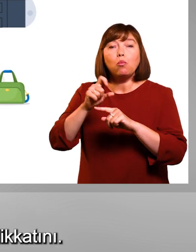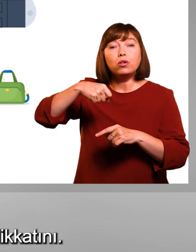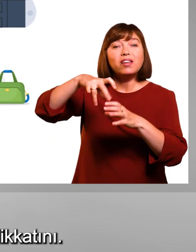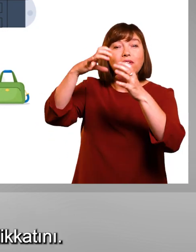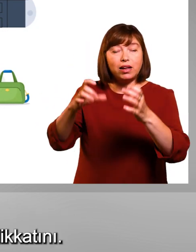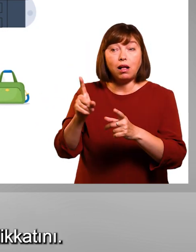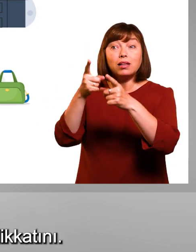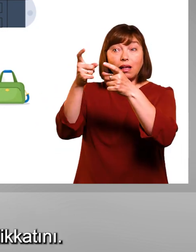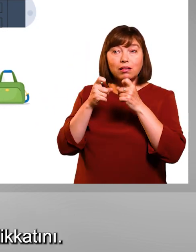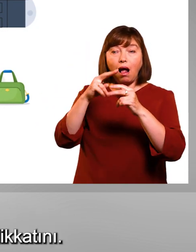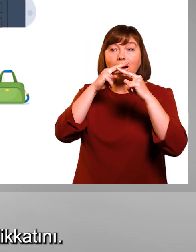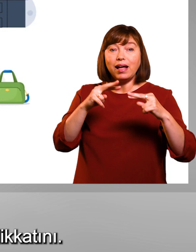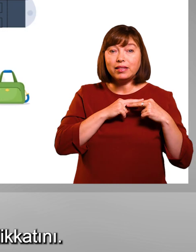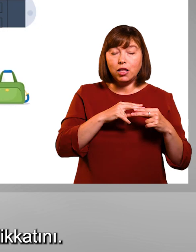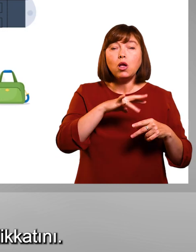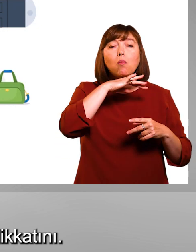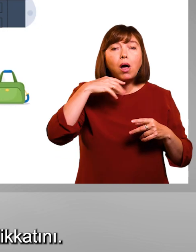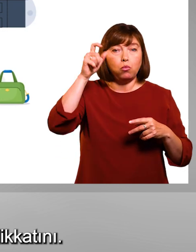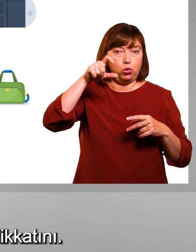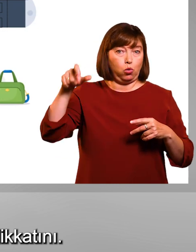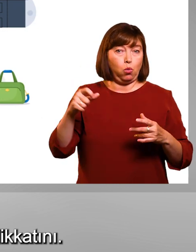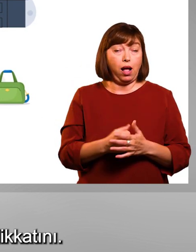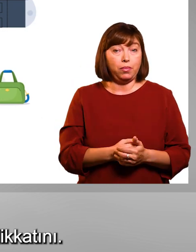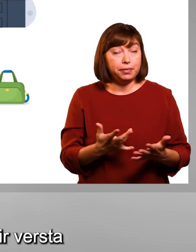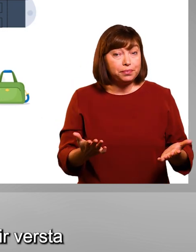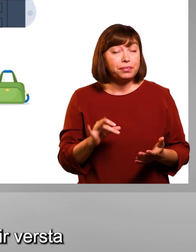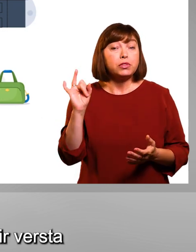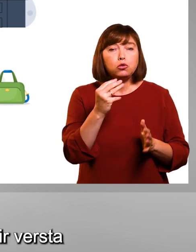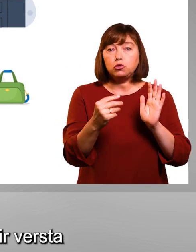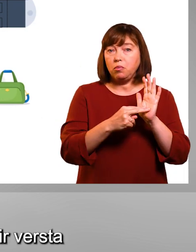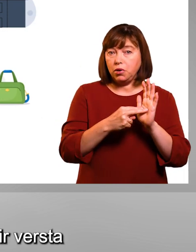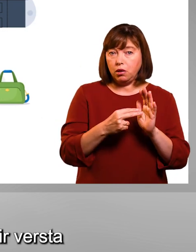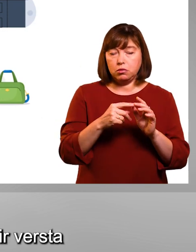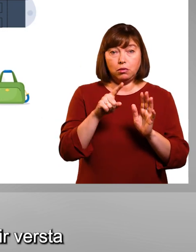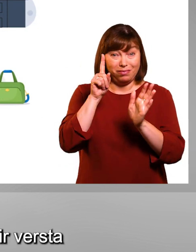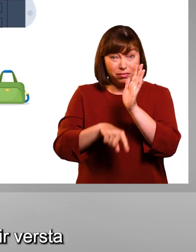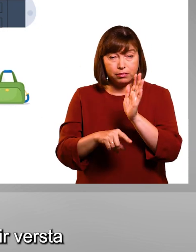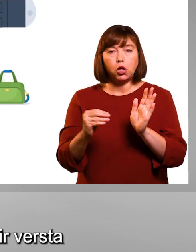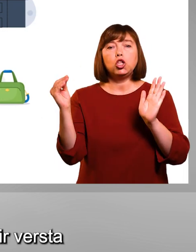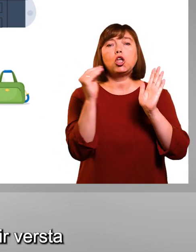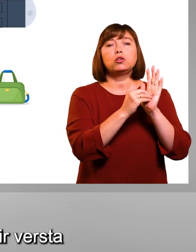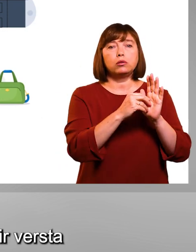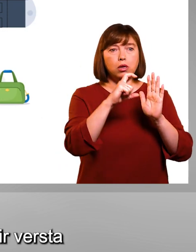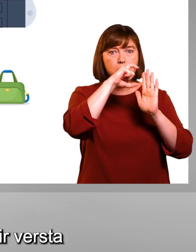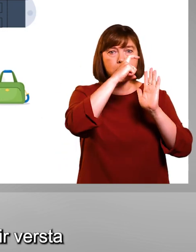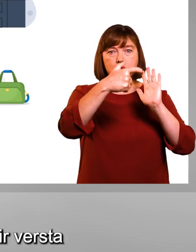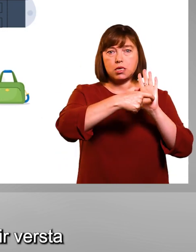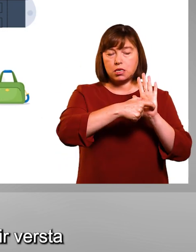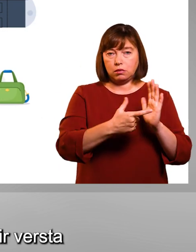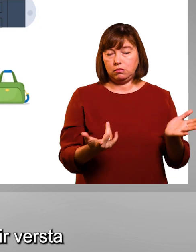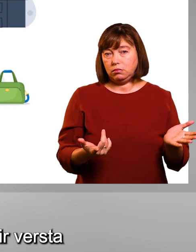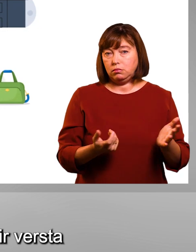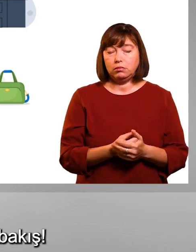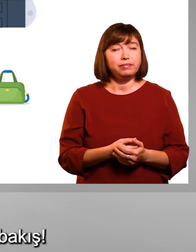ca să atragă atenția unui număr cât mai mare de oameni. Și prețul extrem de mic, dar scris așa ca să se vadă de la